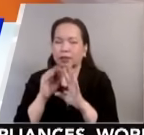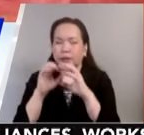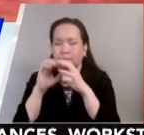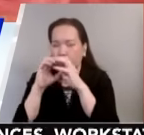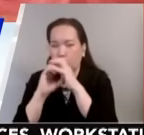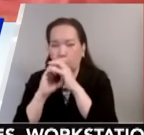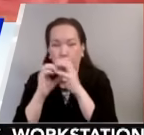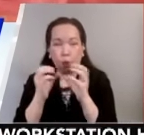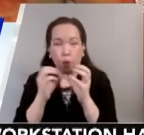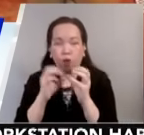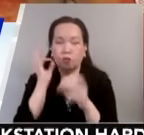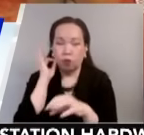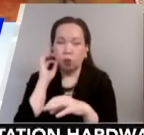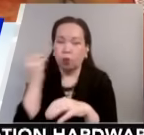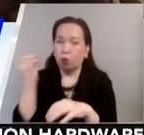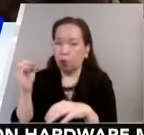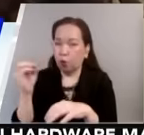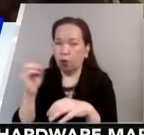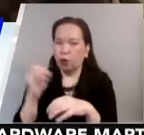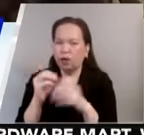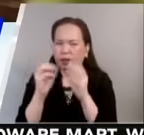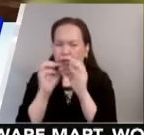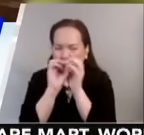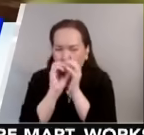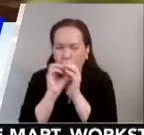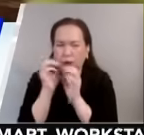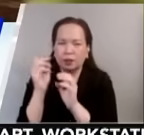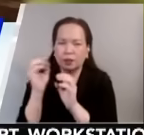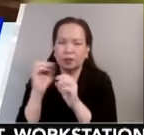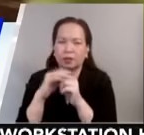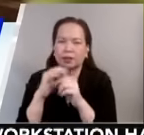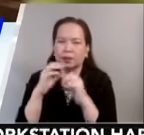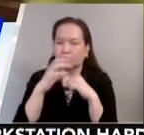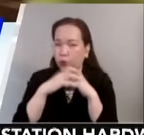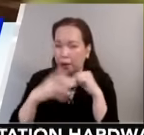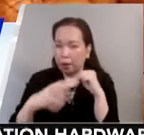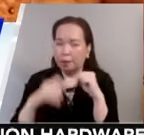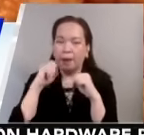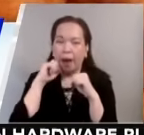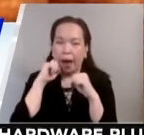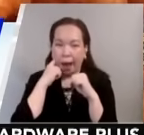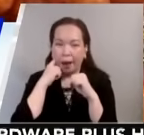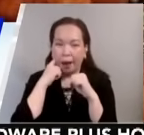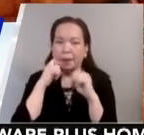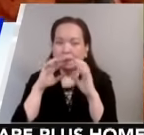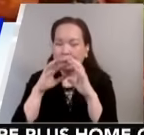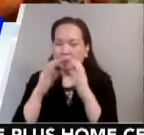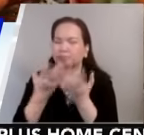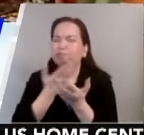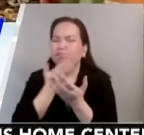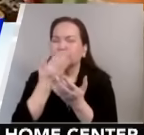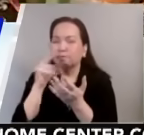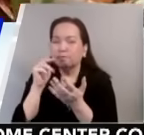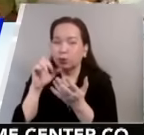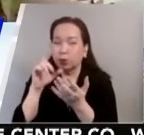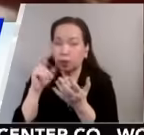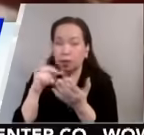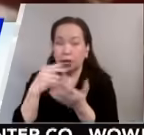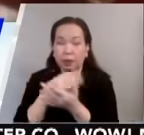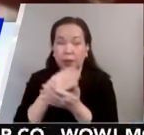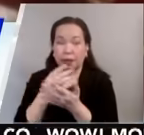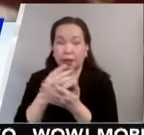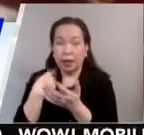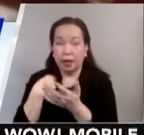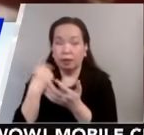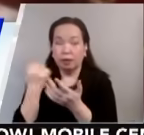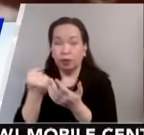oranges kiatkiat apples grapes at melon kung may extra budget pwede ring isama sa listahan ng Korean strawberry